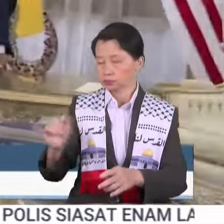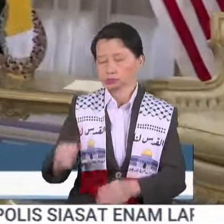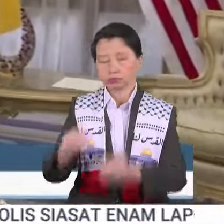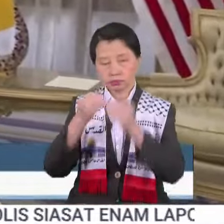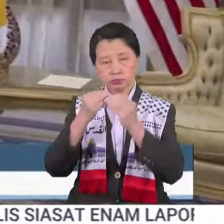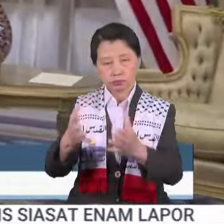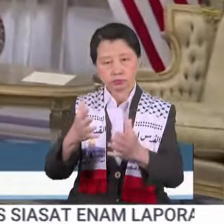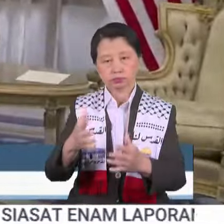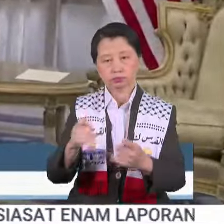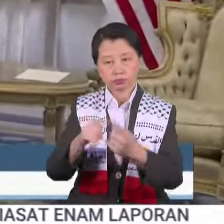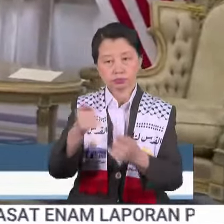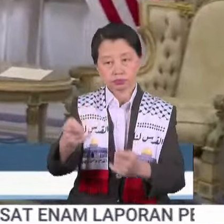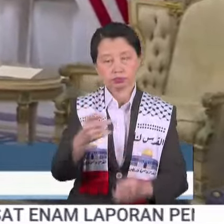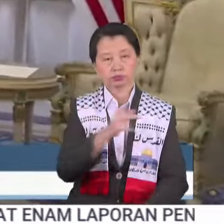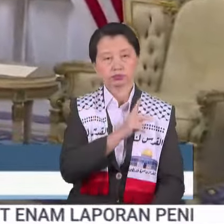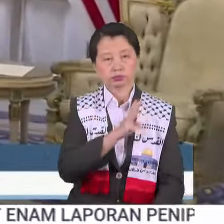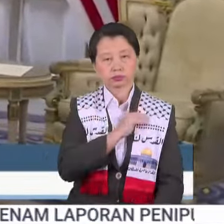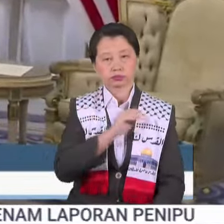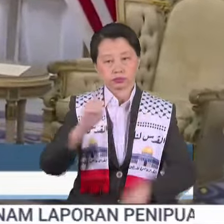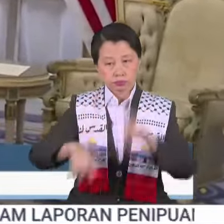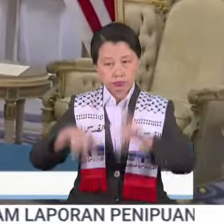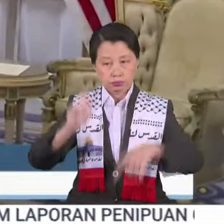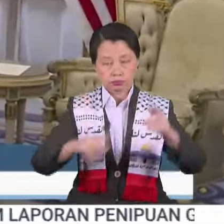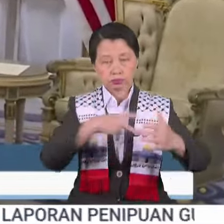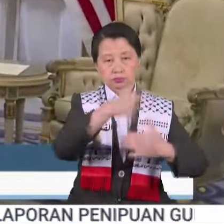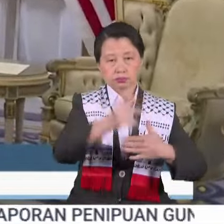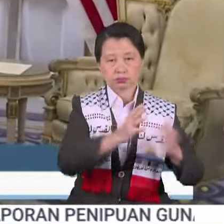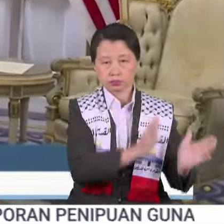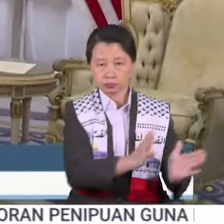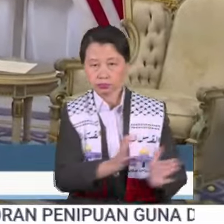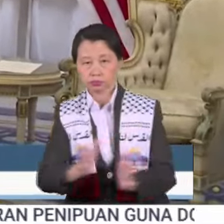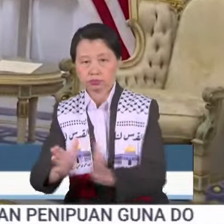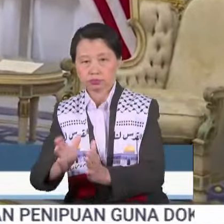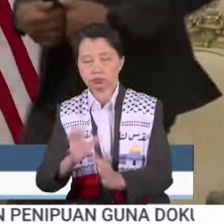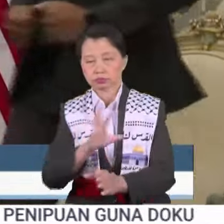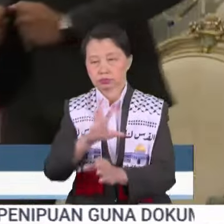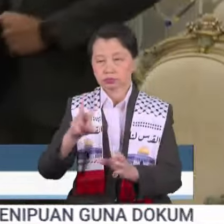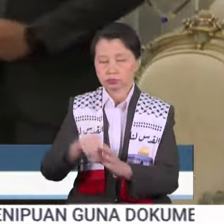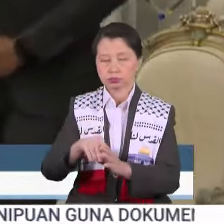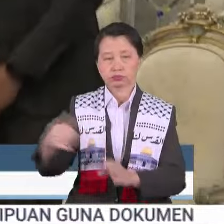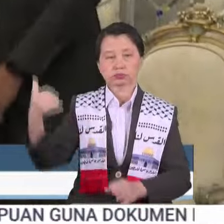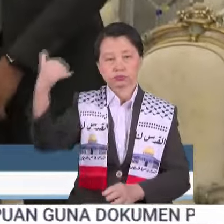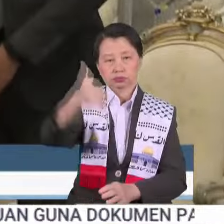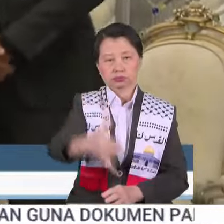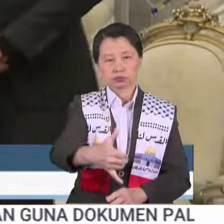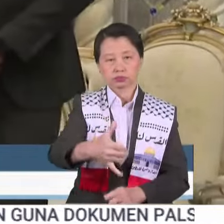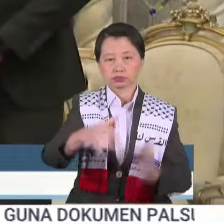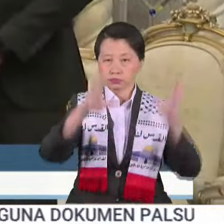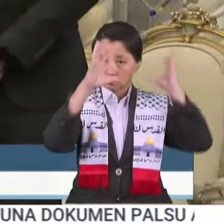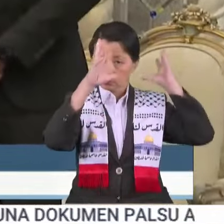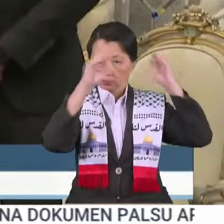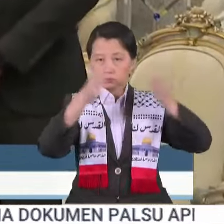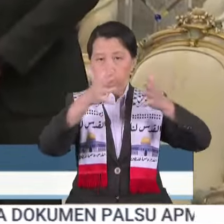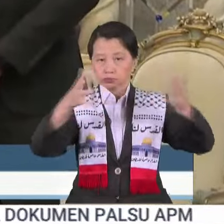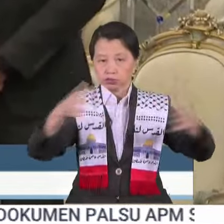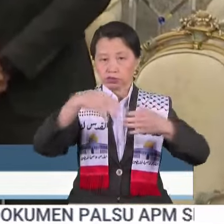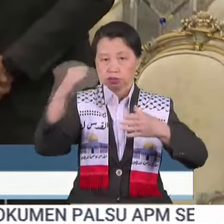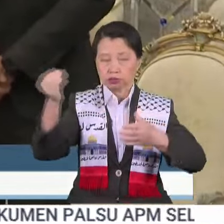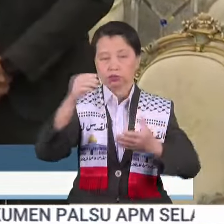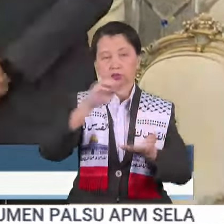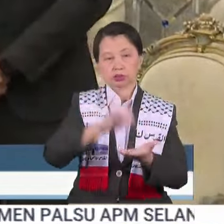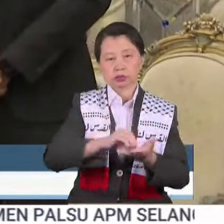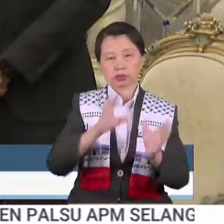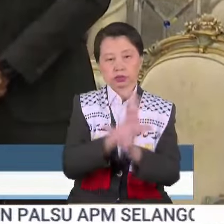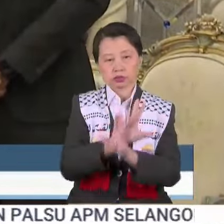kepada Premier Sarawak bahawa pelbagai program yang disusun atur turut melibatkan kunjungan hormat duta-duta besar asing di